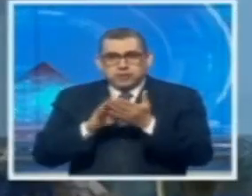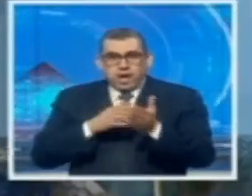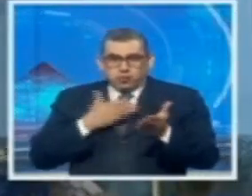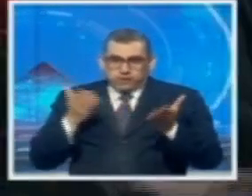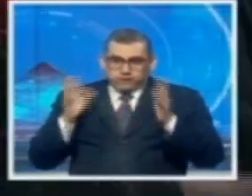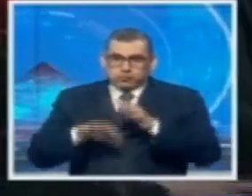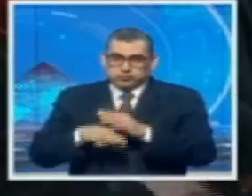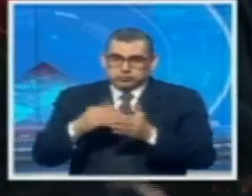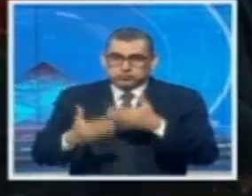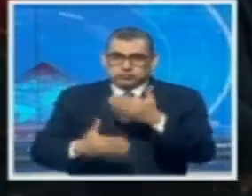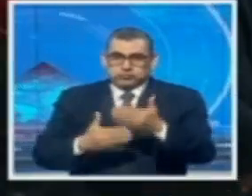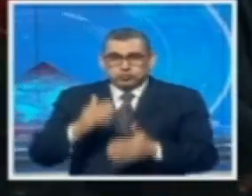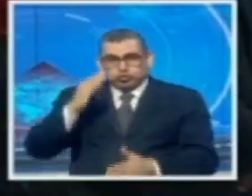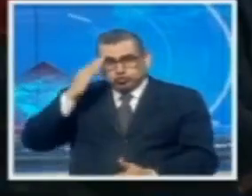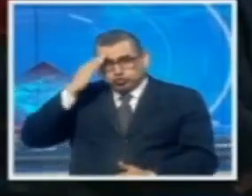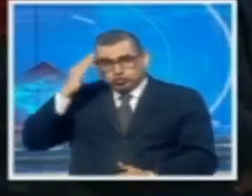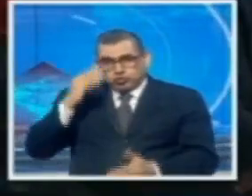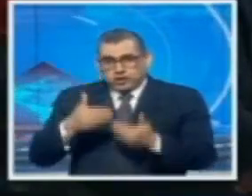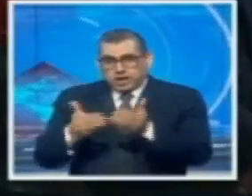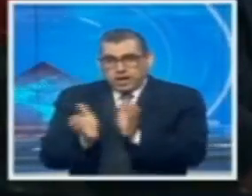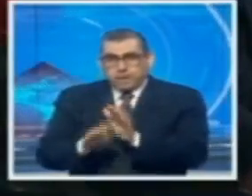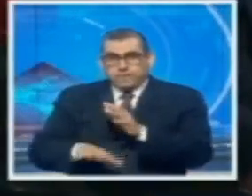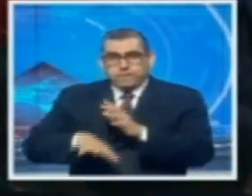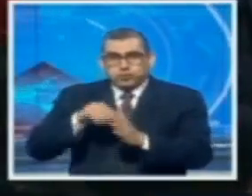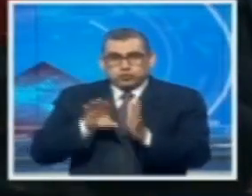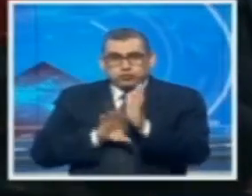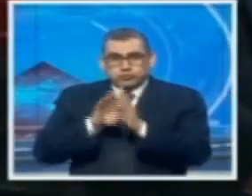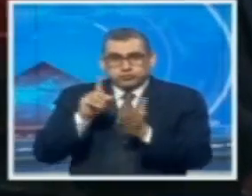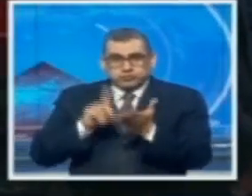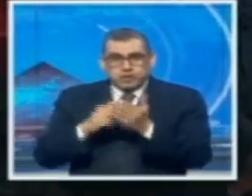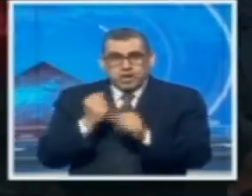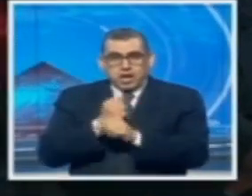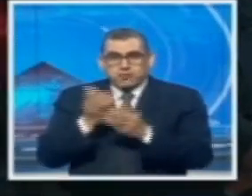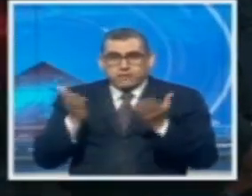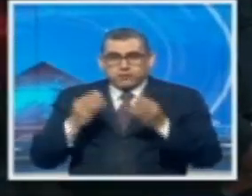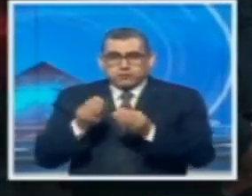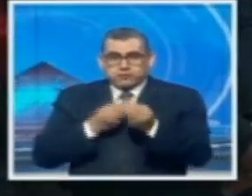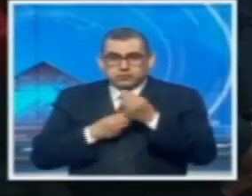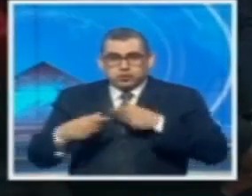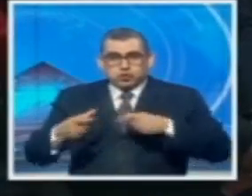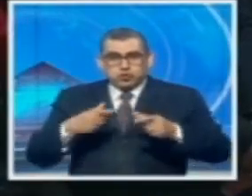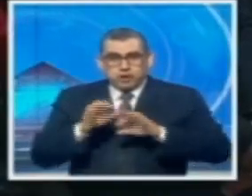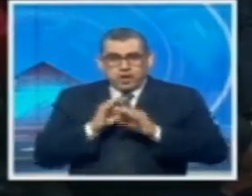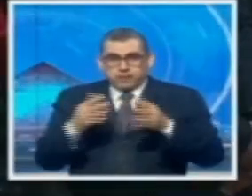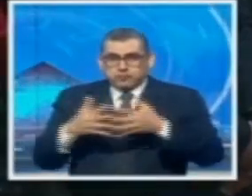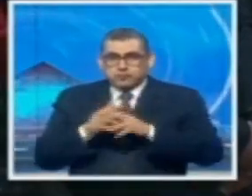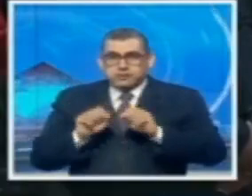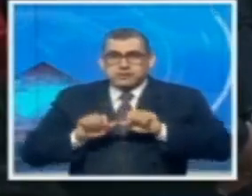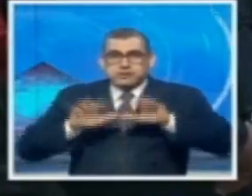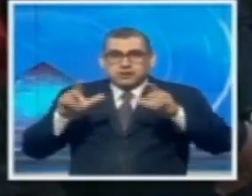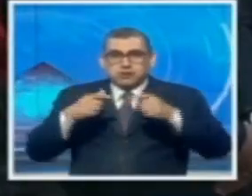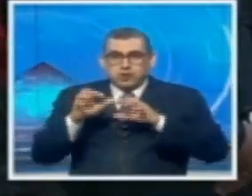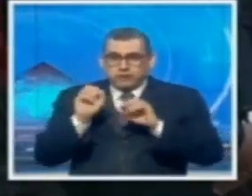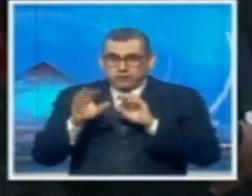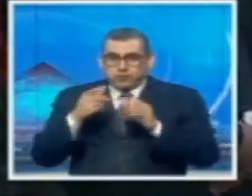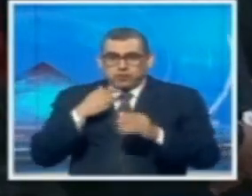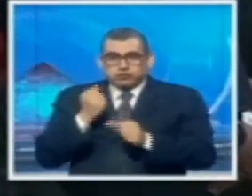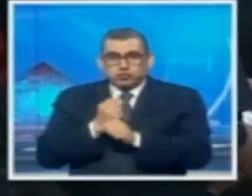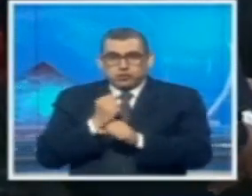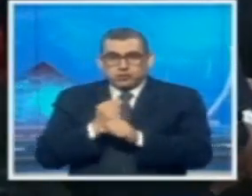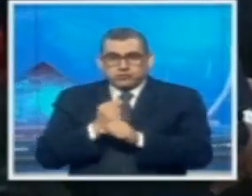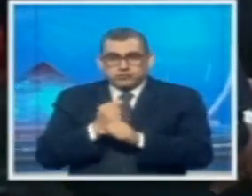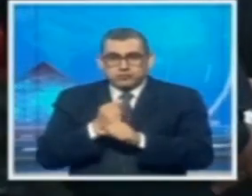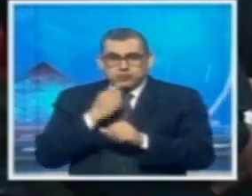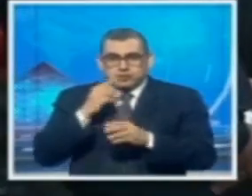الصغر. نشكر جهاز تنمية المشروعات، عملناها كتير منها التسويق الإلكتروني، منها خلينا براند